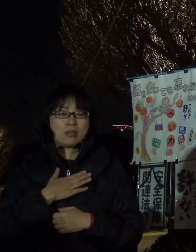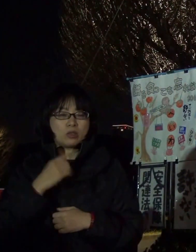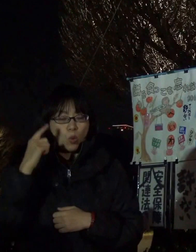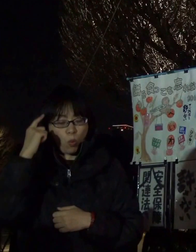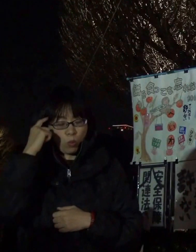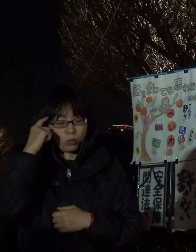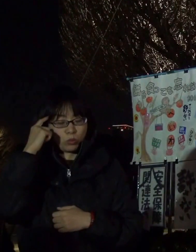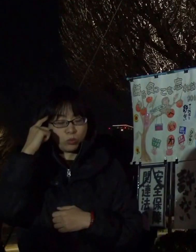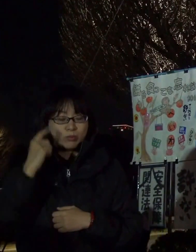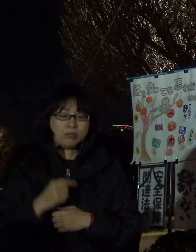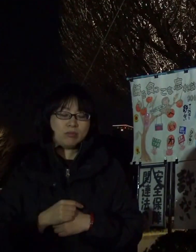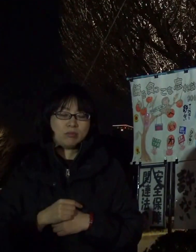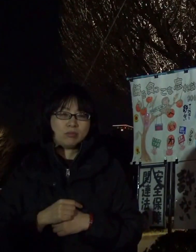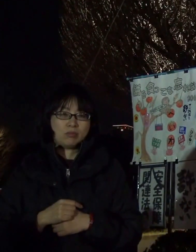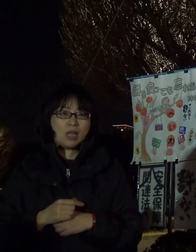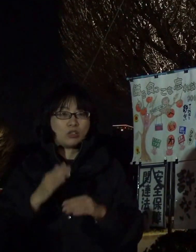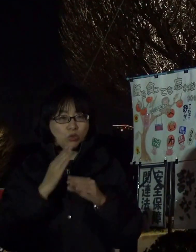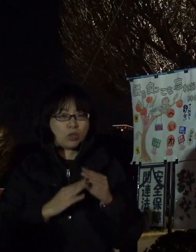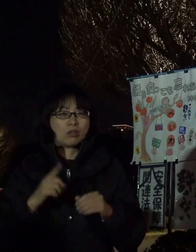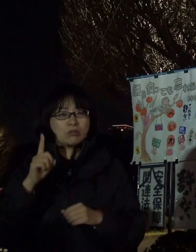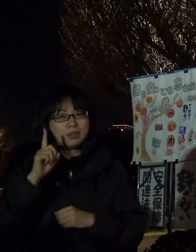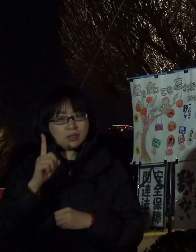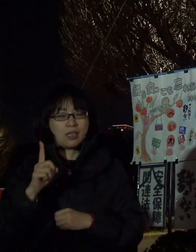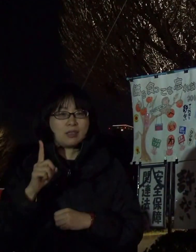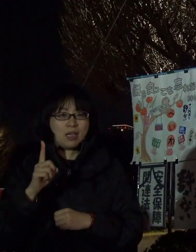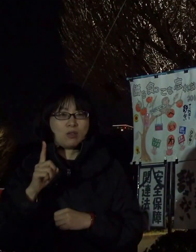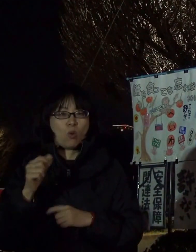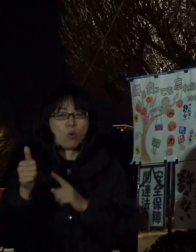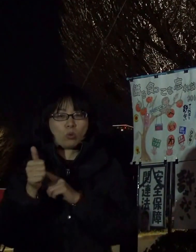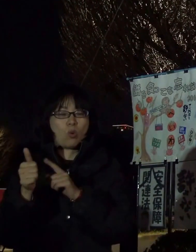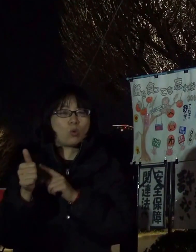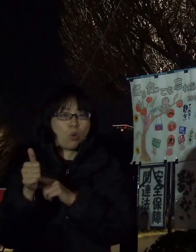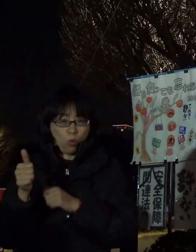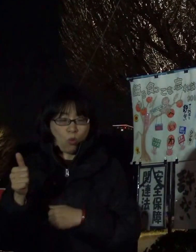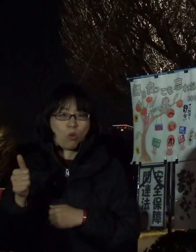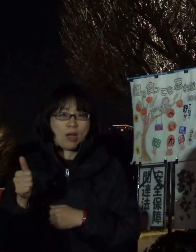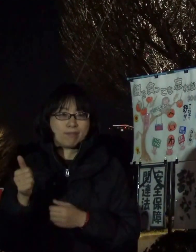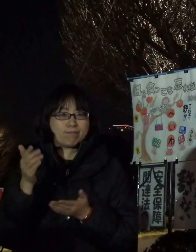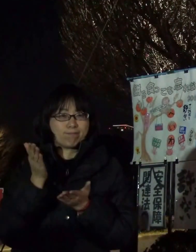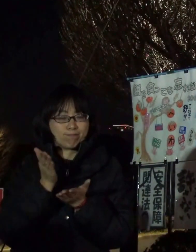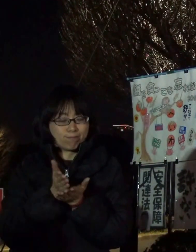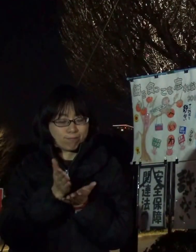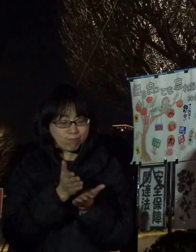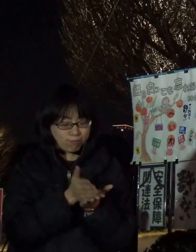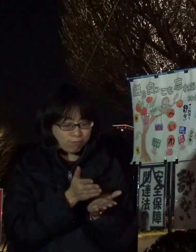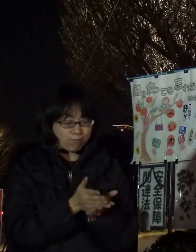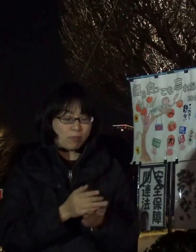よ。もう大人は学ばなければいけませんね。